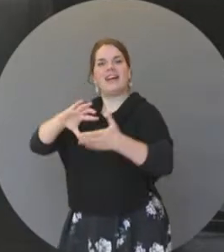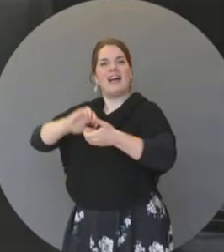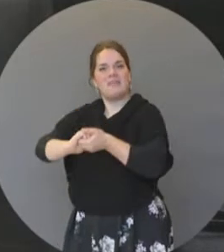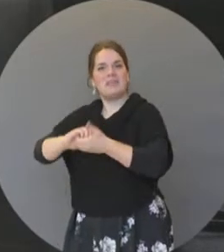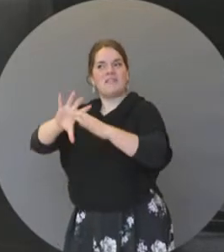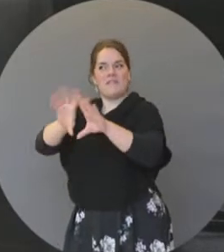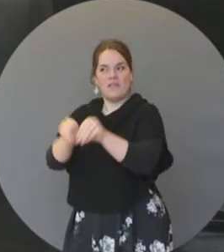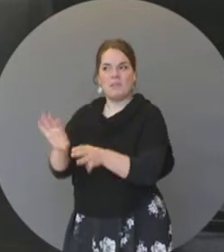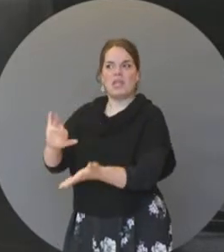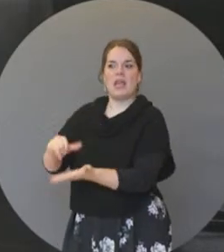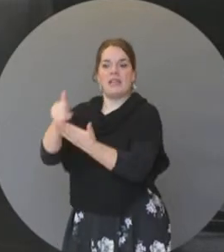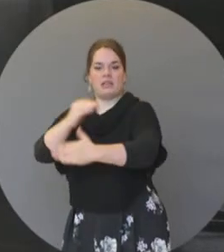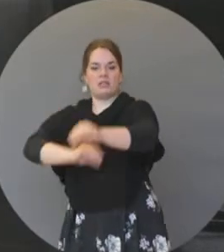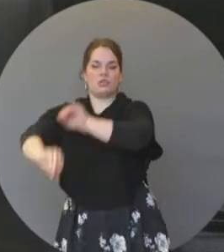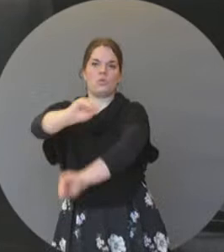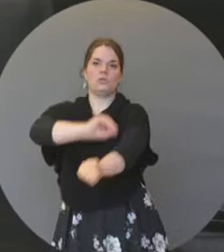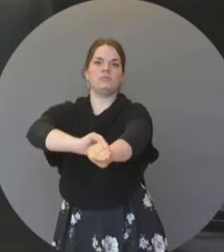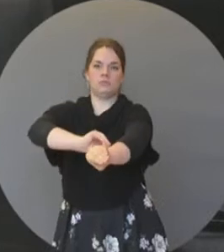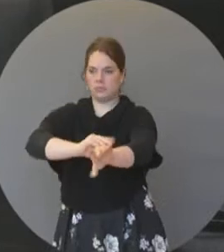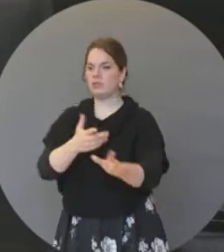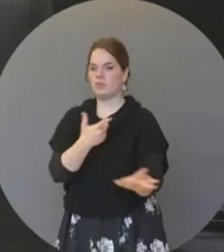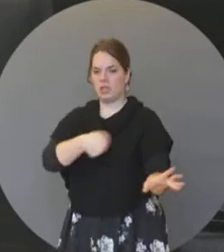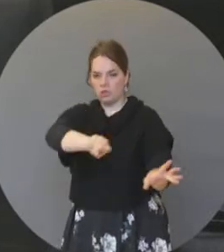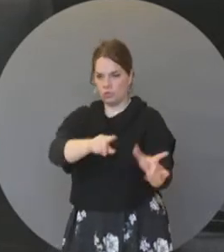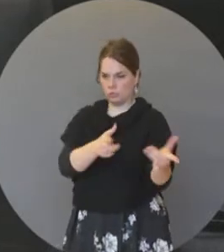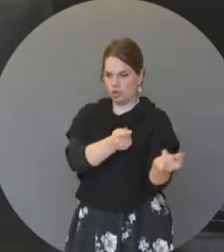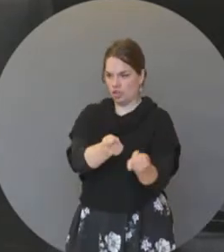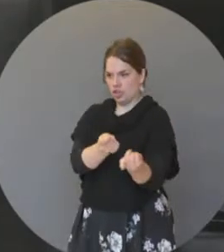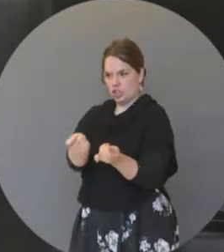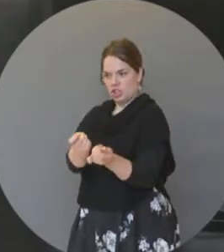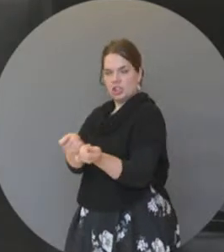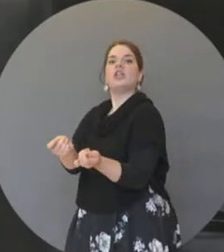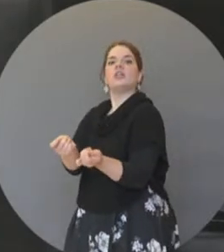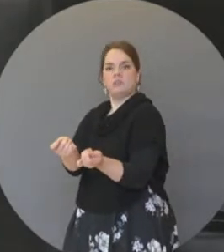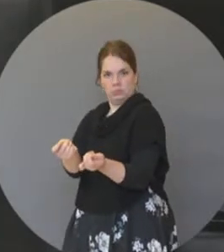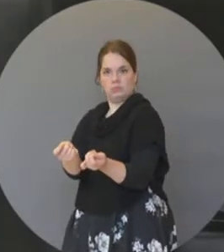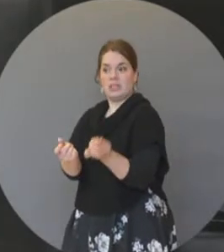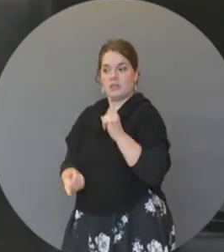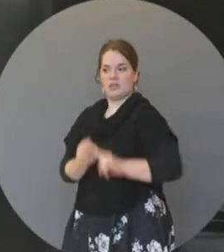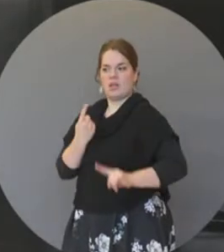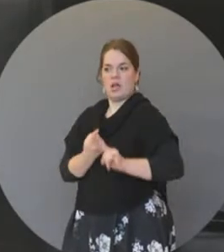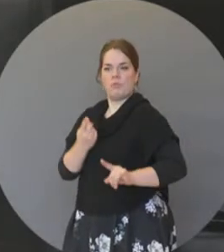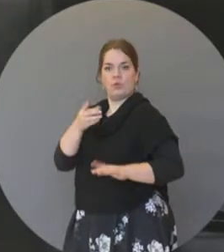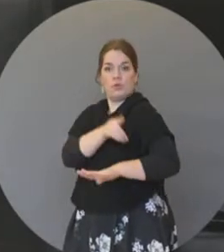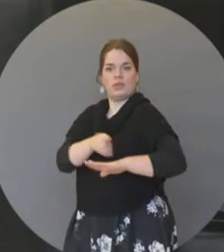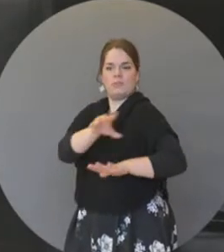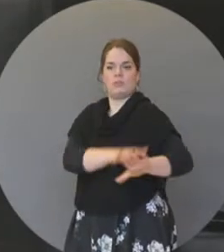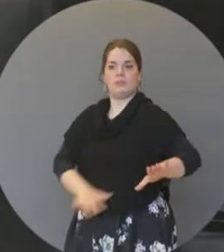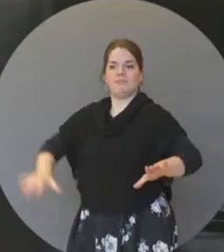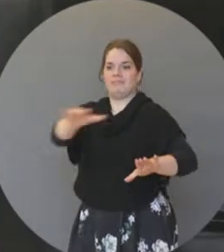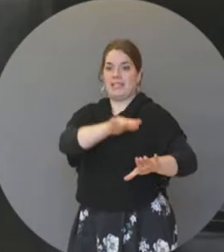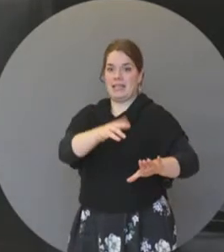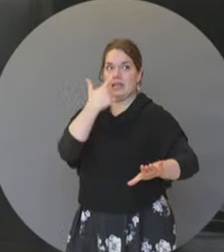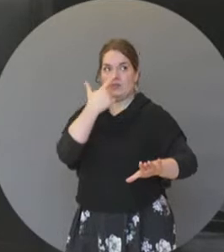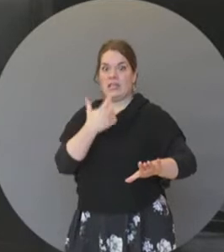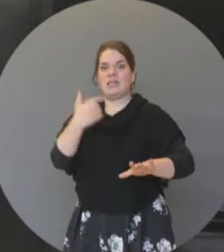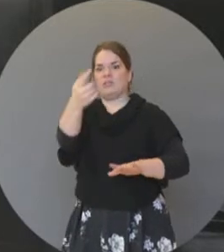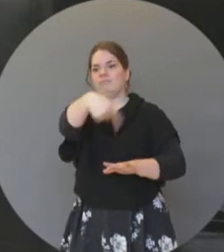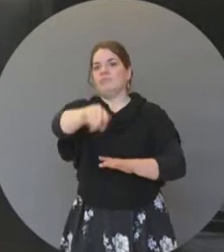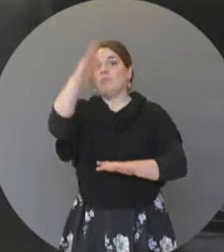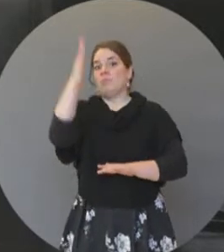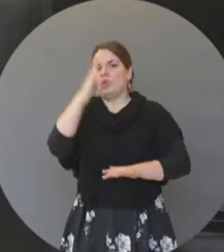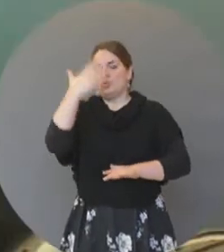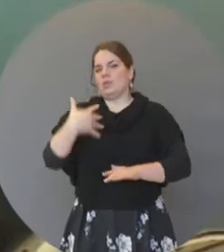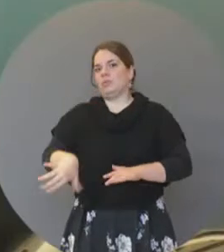à ce que nous on puisse répondre aux enjeux qui sont importantes dans notre département et sur lequel nous sommes très attendus je vous remercie